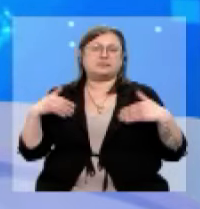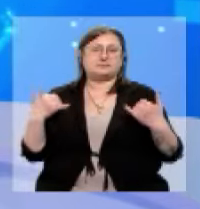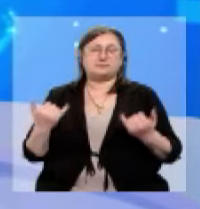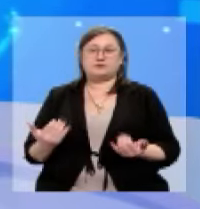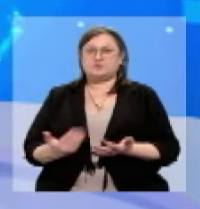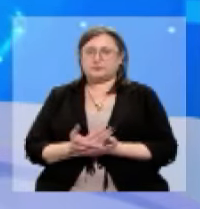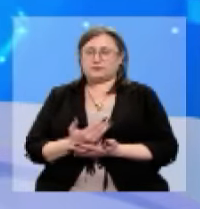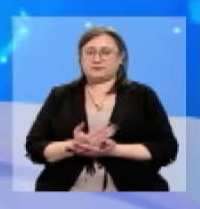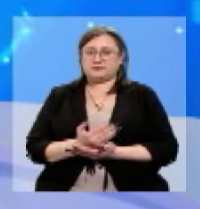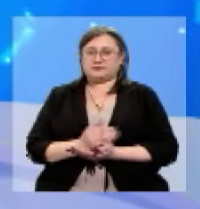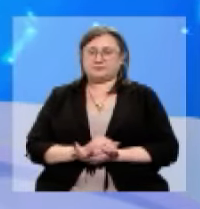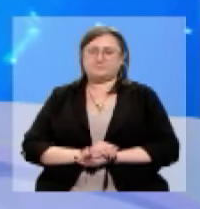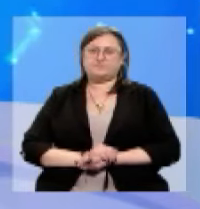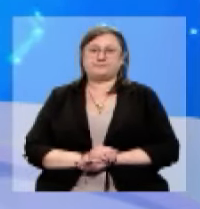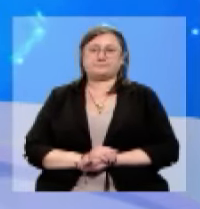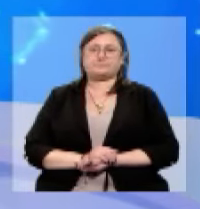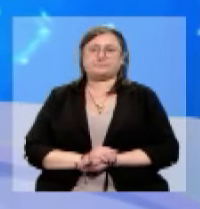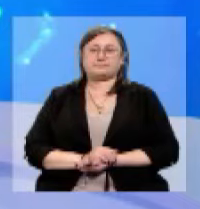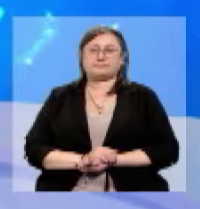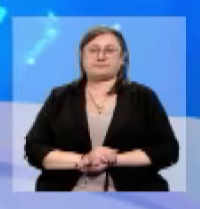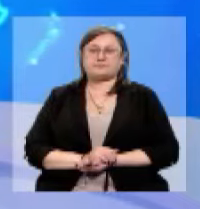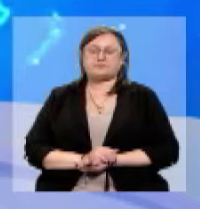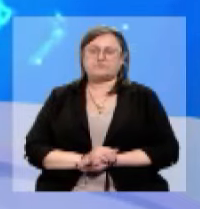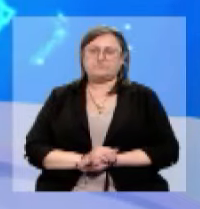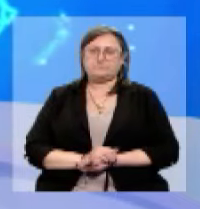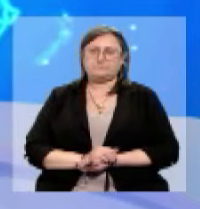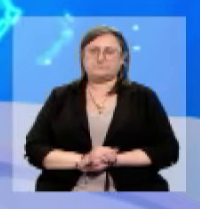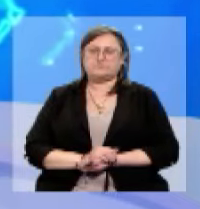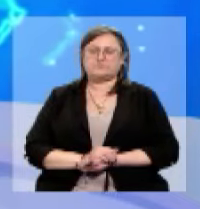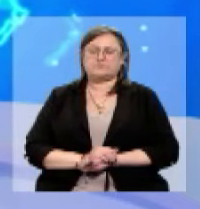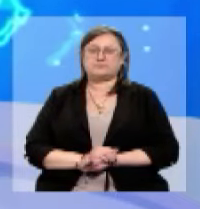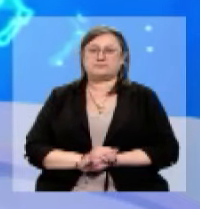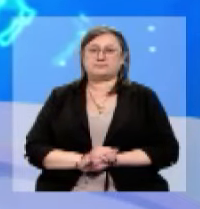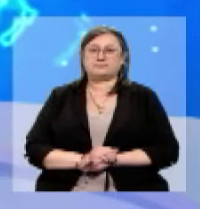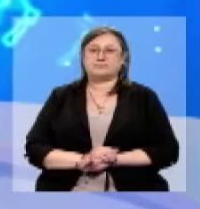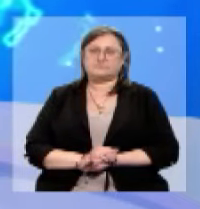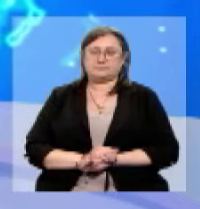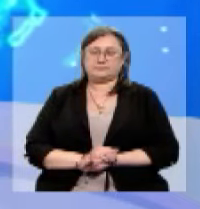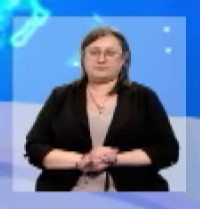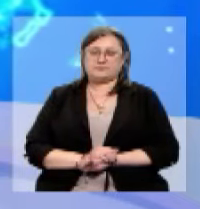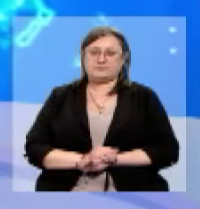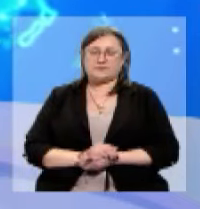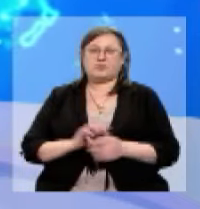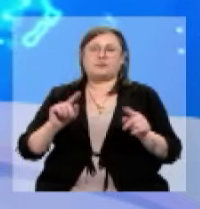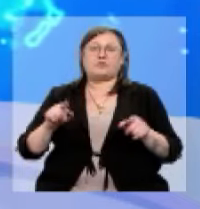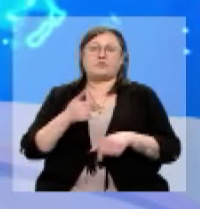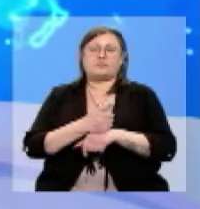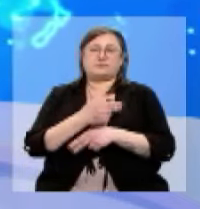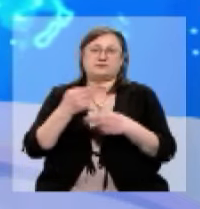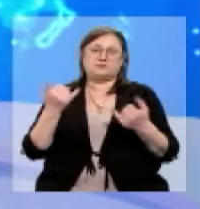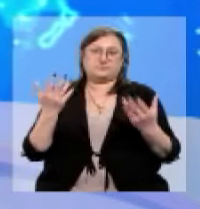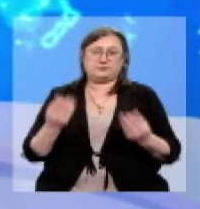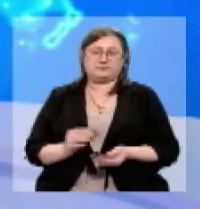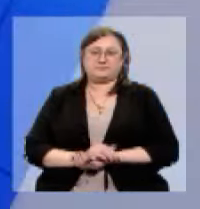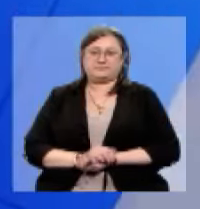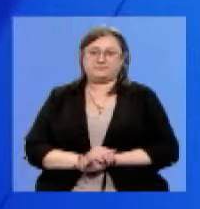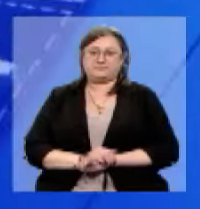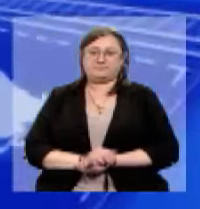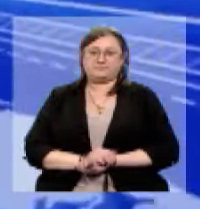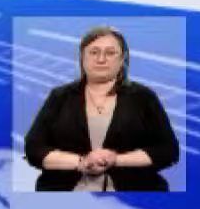Ассалаумағалейкум, ардақты ағайын, эфирде арқа ақпарат, сіздермен Рахат Сейтқан. Сурд аудармада Оксана Течка, алдымен аңдатпа.